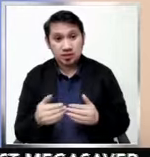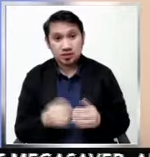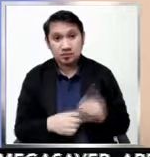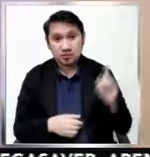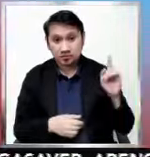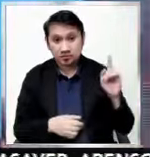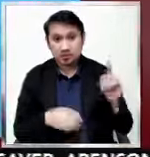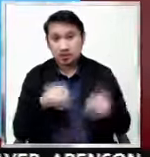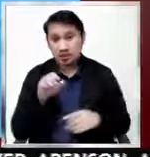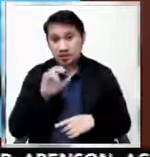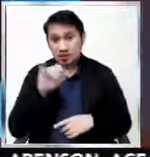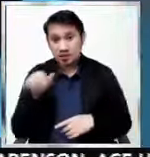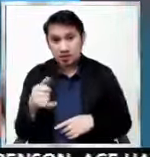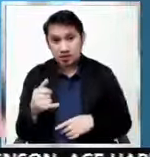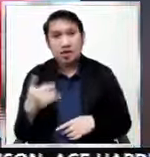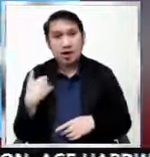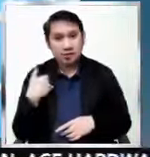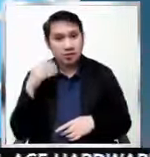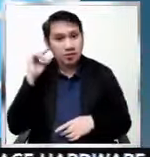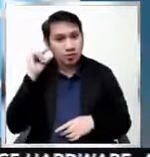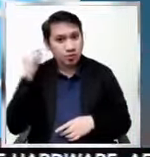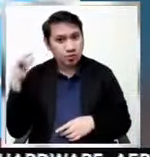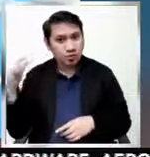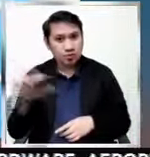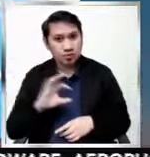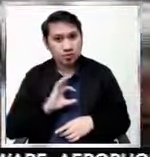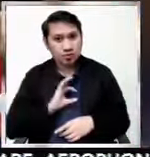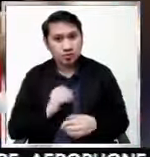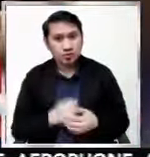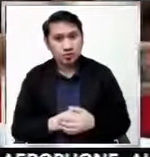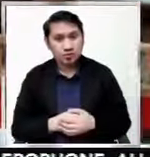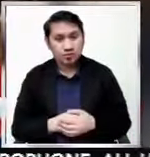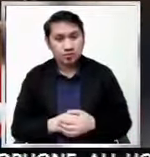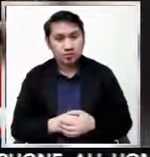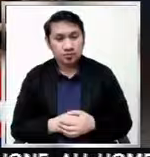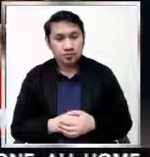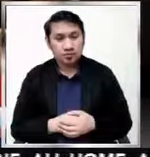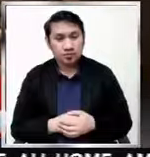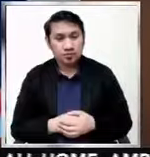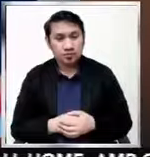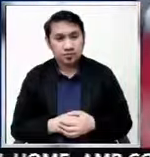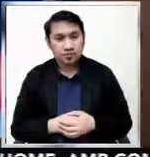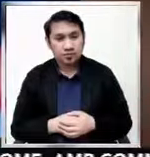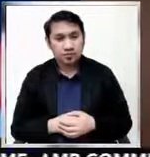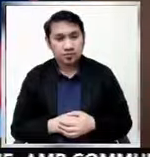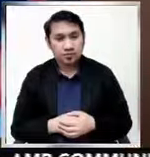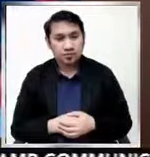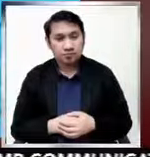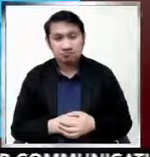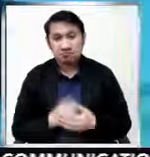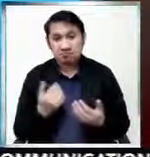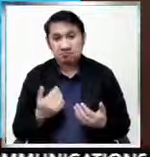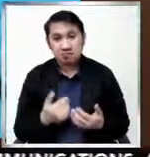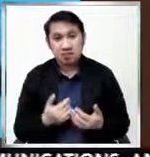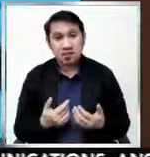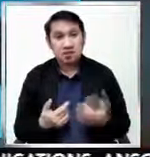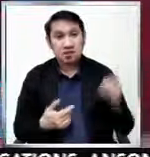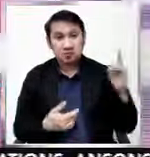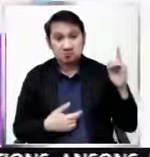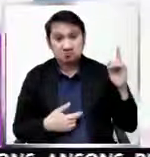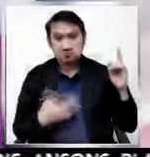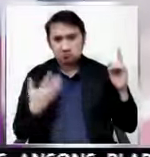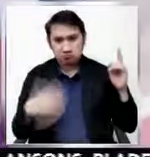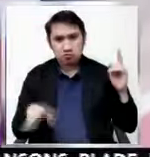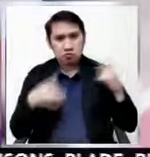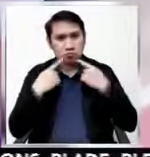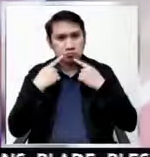EJ Obiena. Oh! Massive punch for Eumir Marcial! Round 2 pa lang pero tinapos na ng power punch na yan